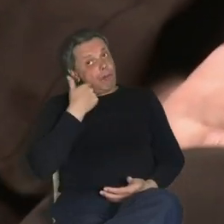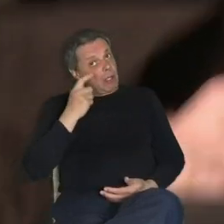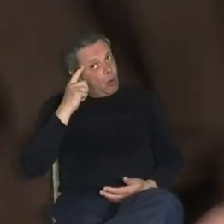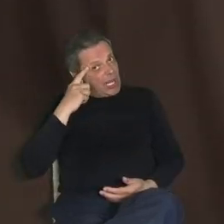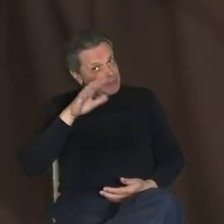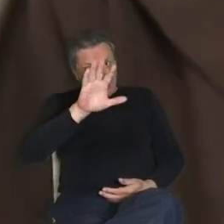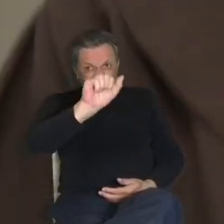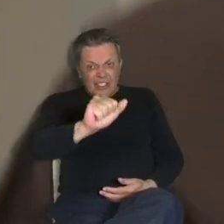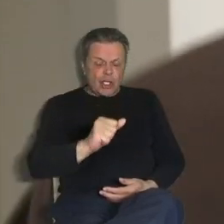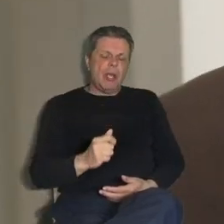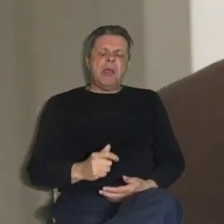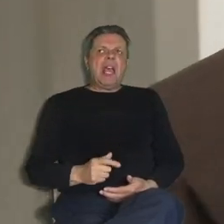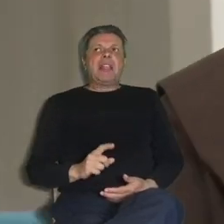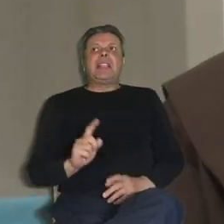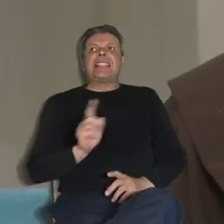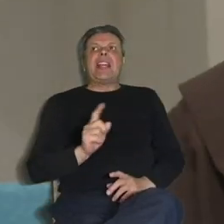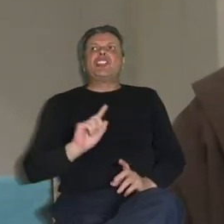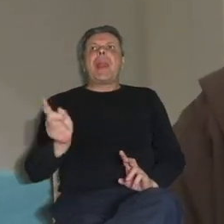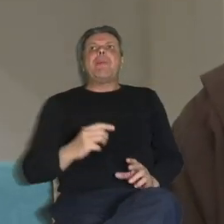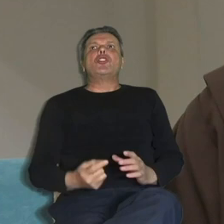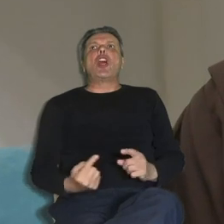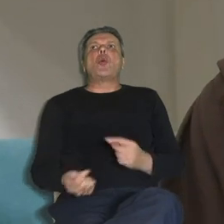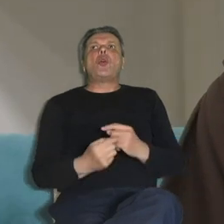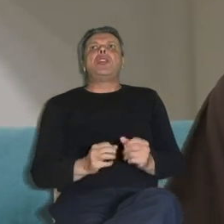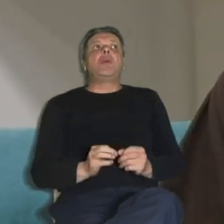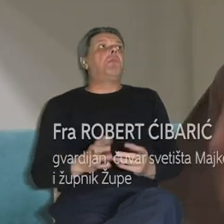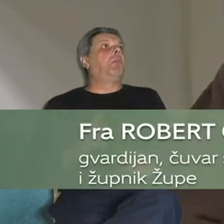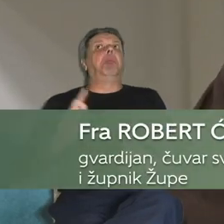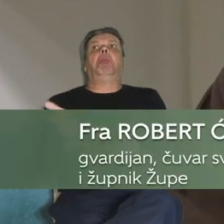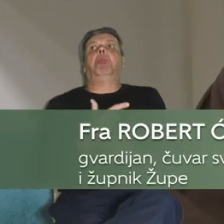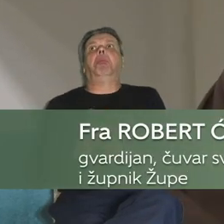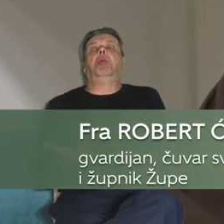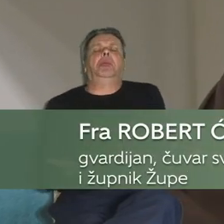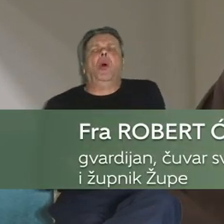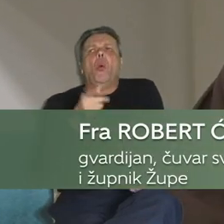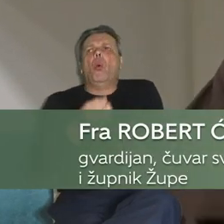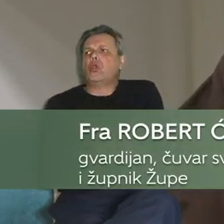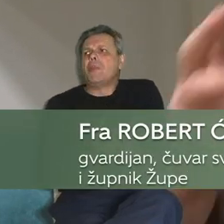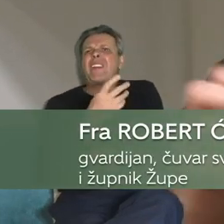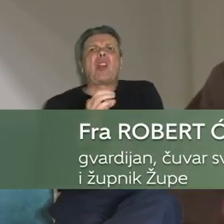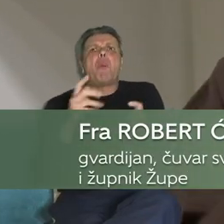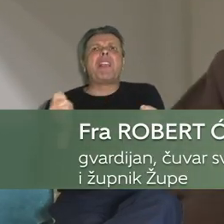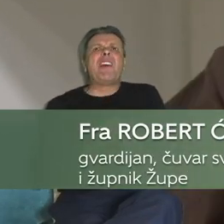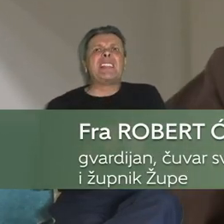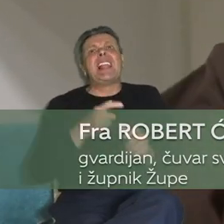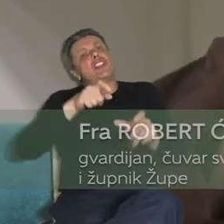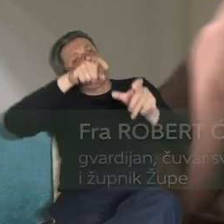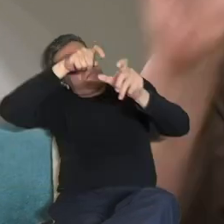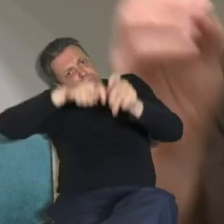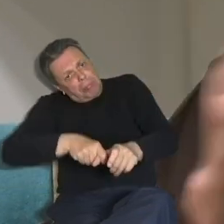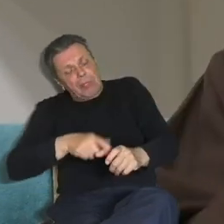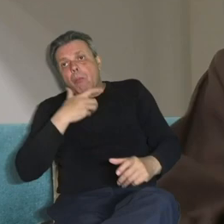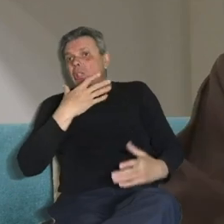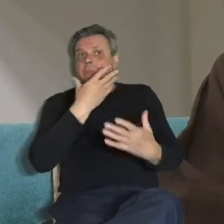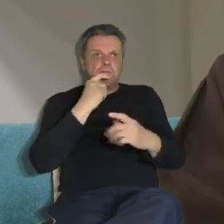će da ne može nešto iz ničega naštati bez veze i onda u tom nastajanju bez veze da se to nekako poklopi, da to bude sve skladno